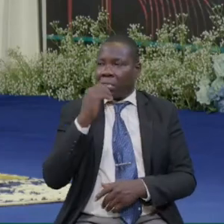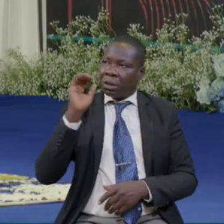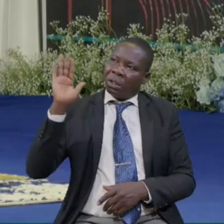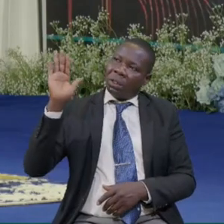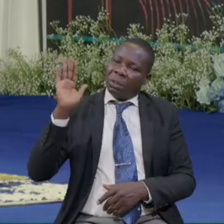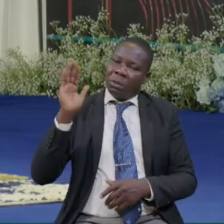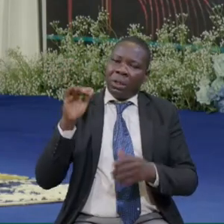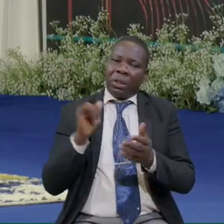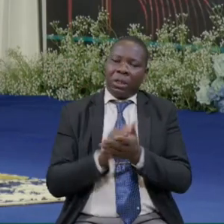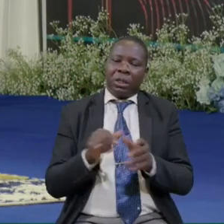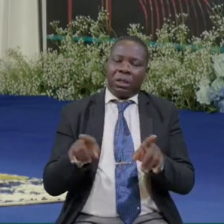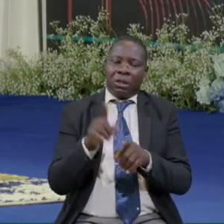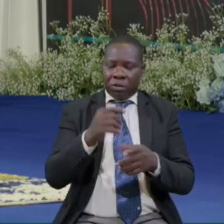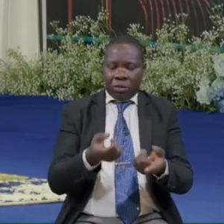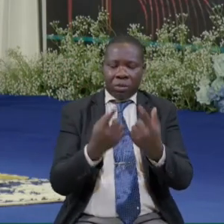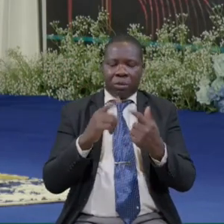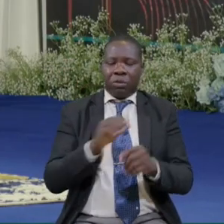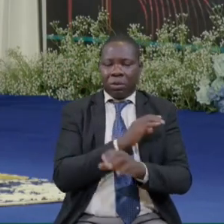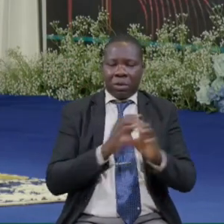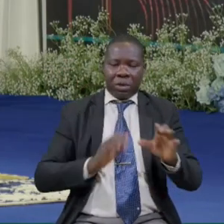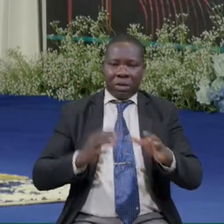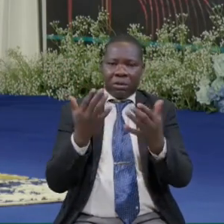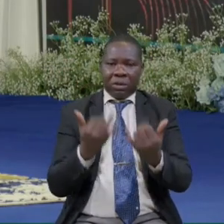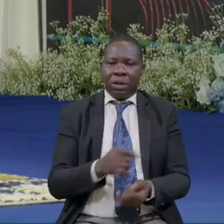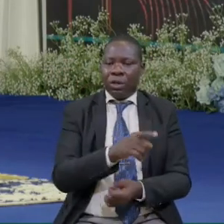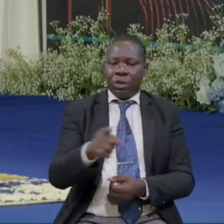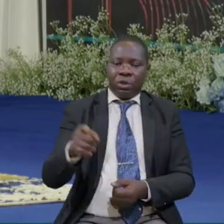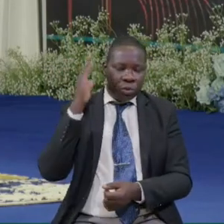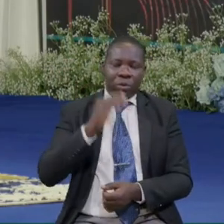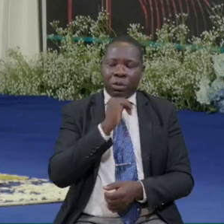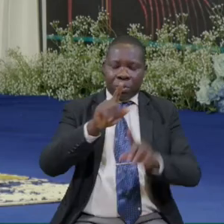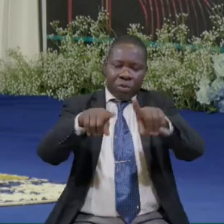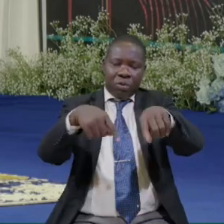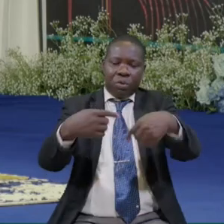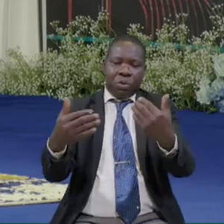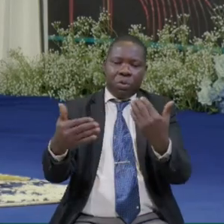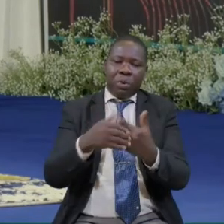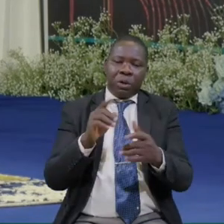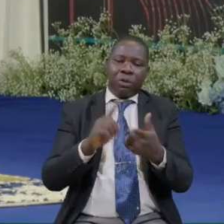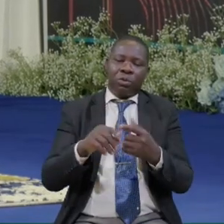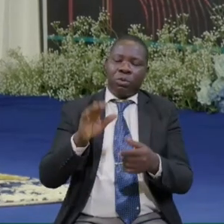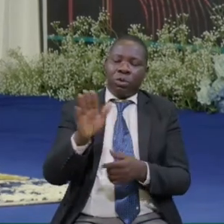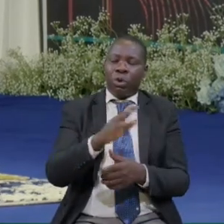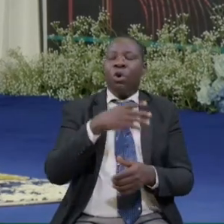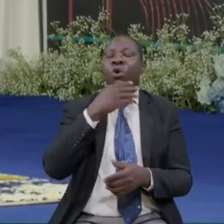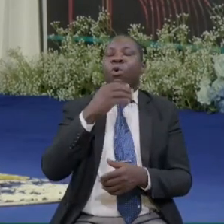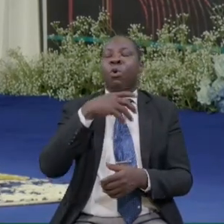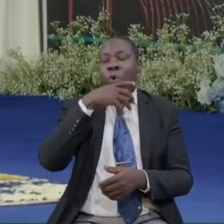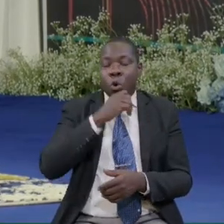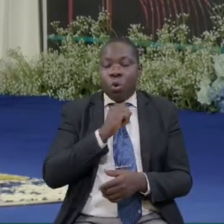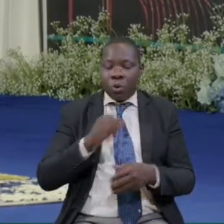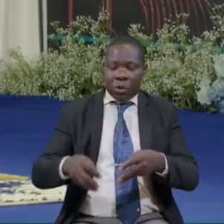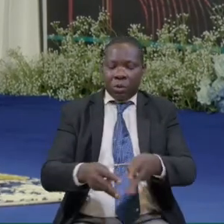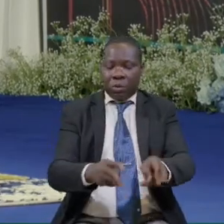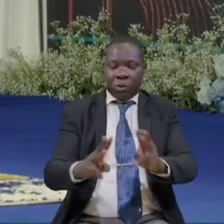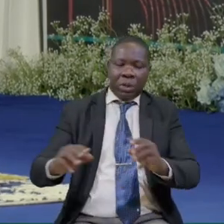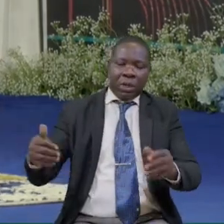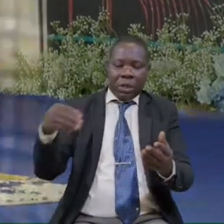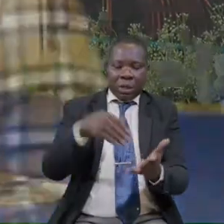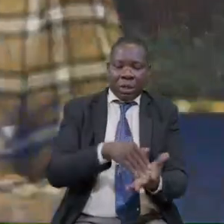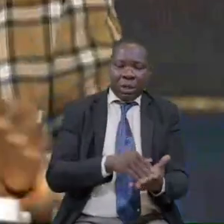Dites-lui que comme vous venez à Christ maintenant, que vous n'allez plus retourner au vomissement passé. Parlez au